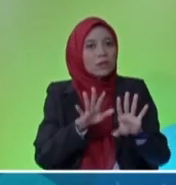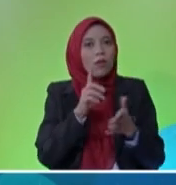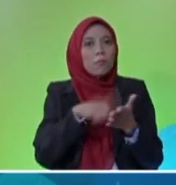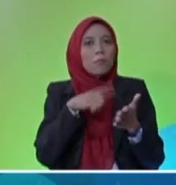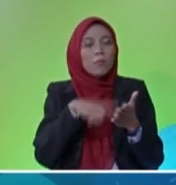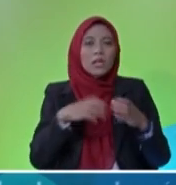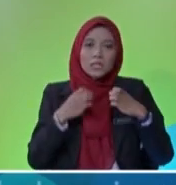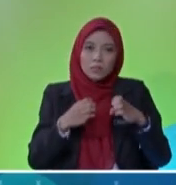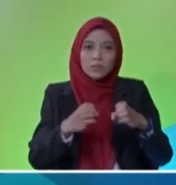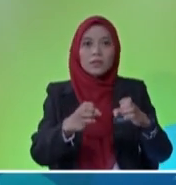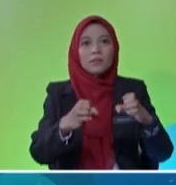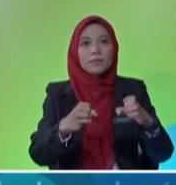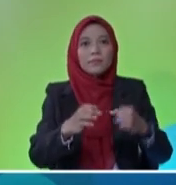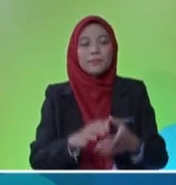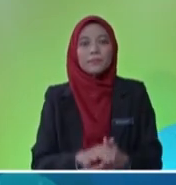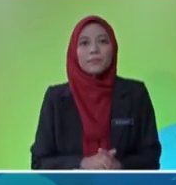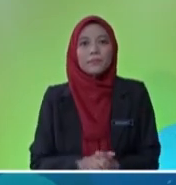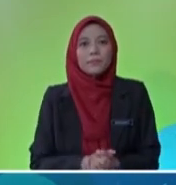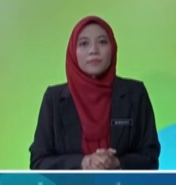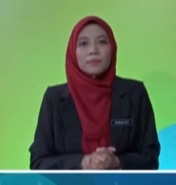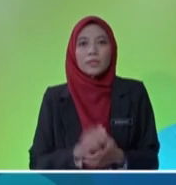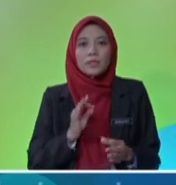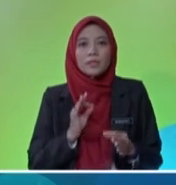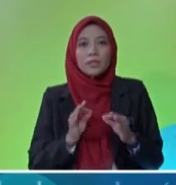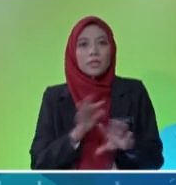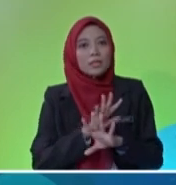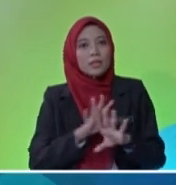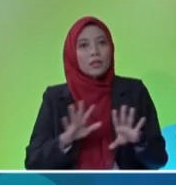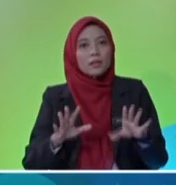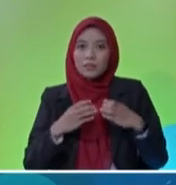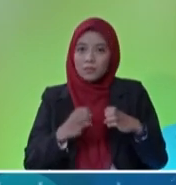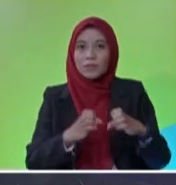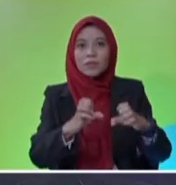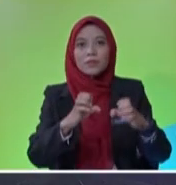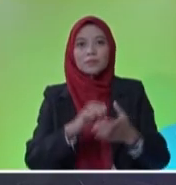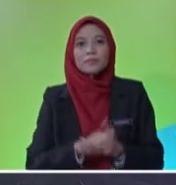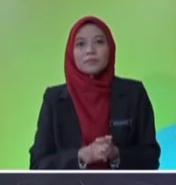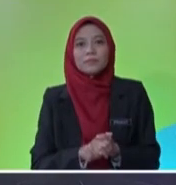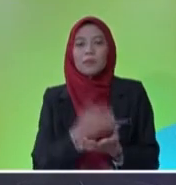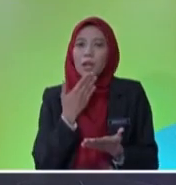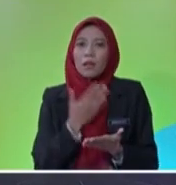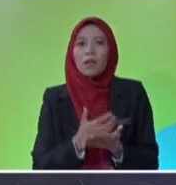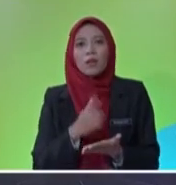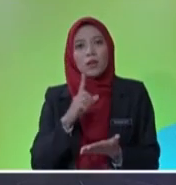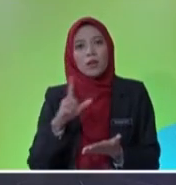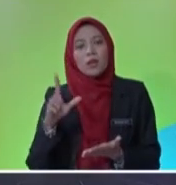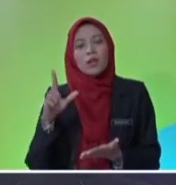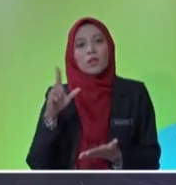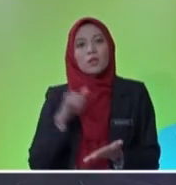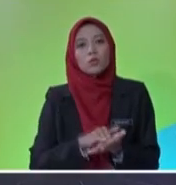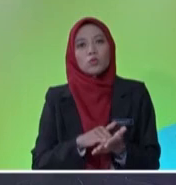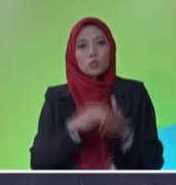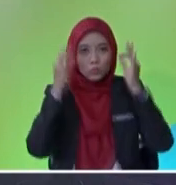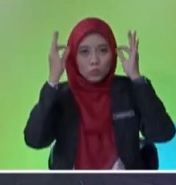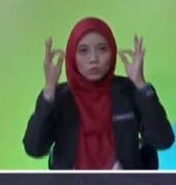Saint aku ya jika jadi kecemasan ah baik itu keputusan yang dibuat oleh